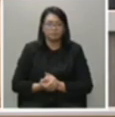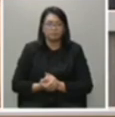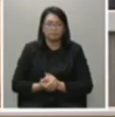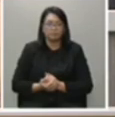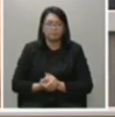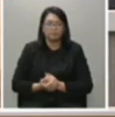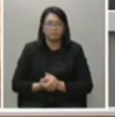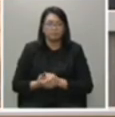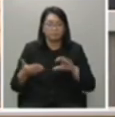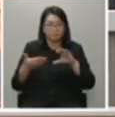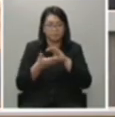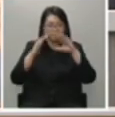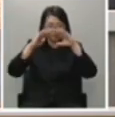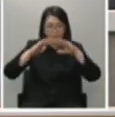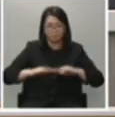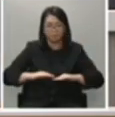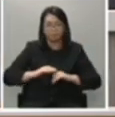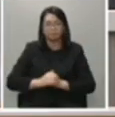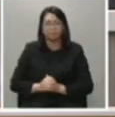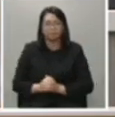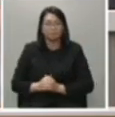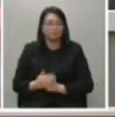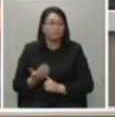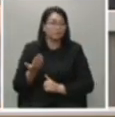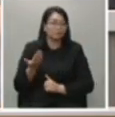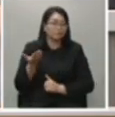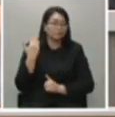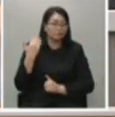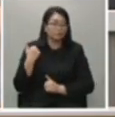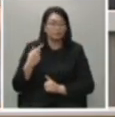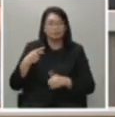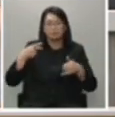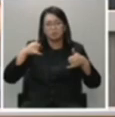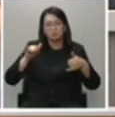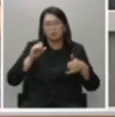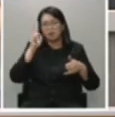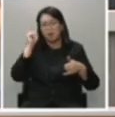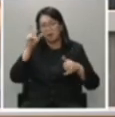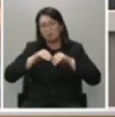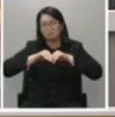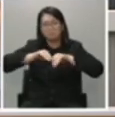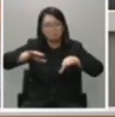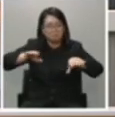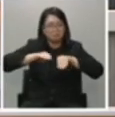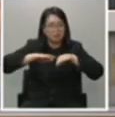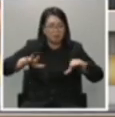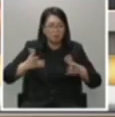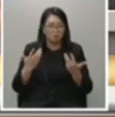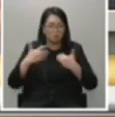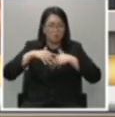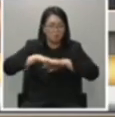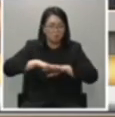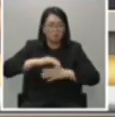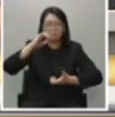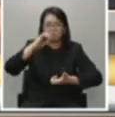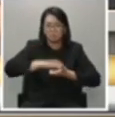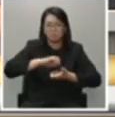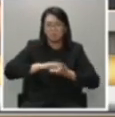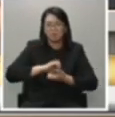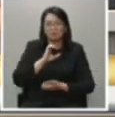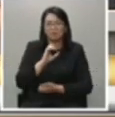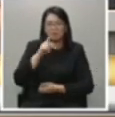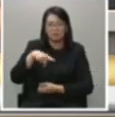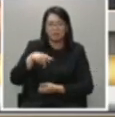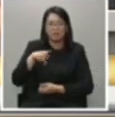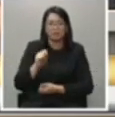ท่านประธานที่เคารพคะที่ผ่านมารัฐบาลพลเอกประยุทธ์พยายามตีข่าวว่าการเข้าร่วมความตกลง CPTPP ไ